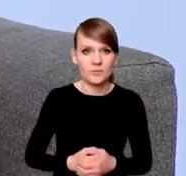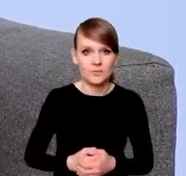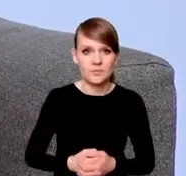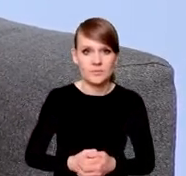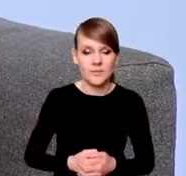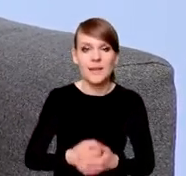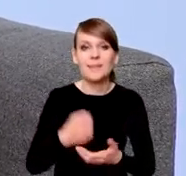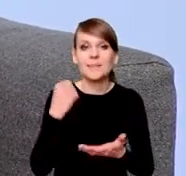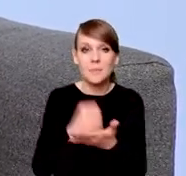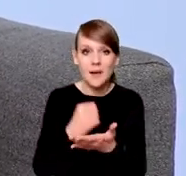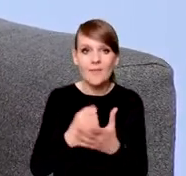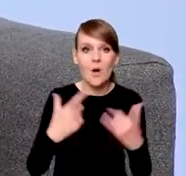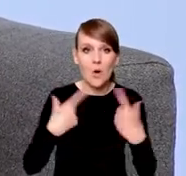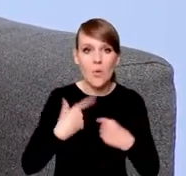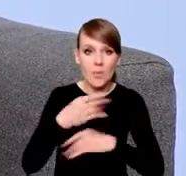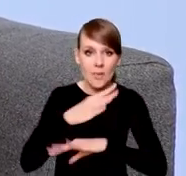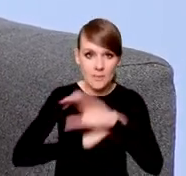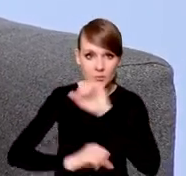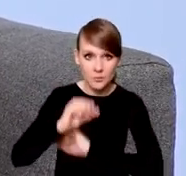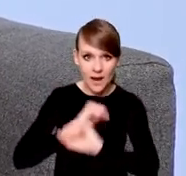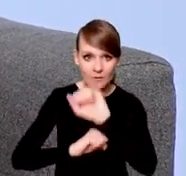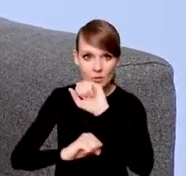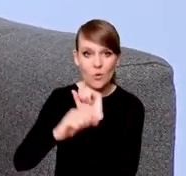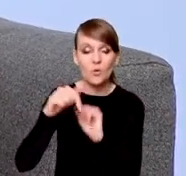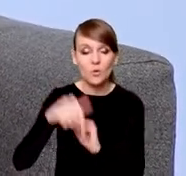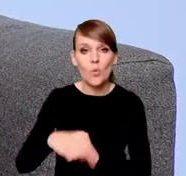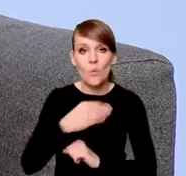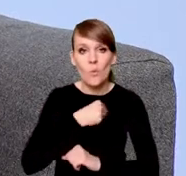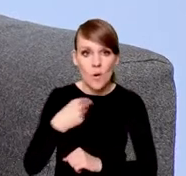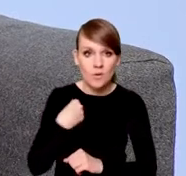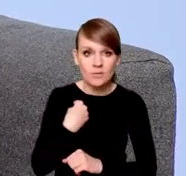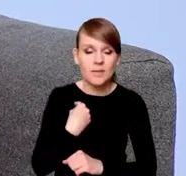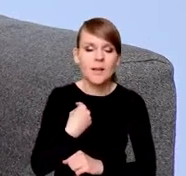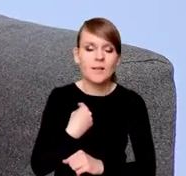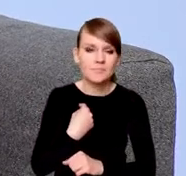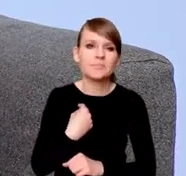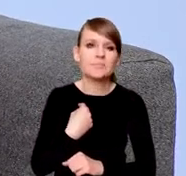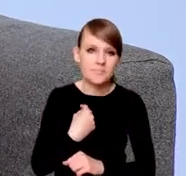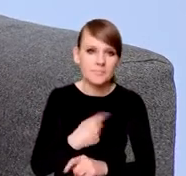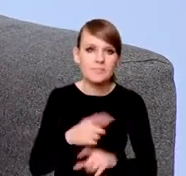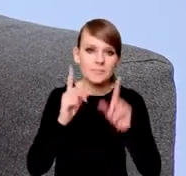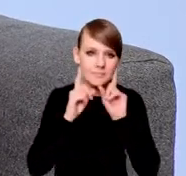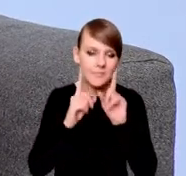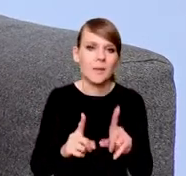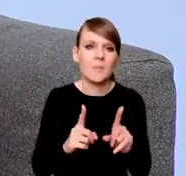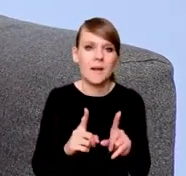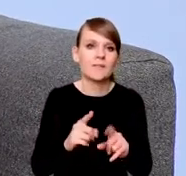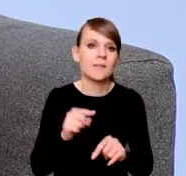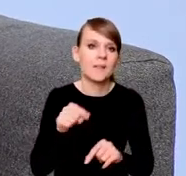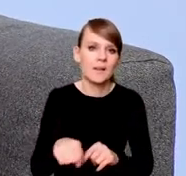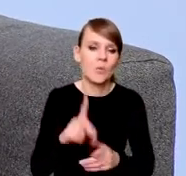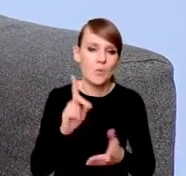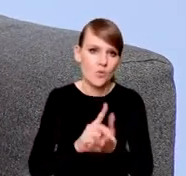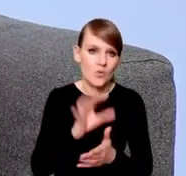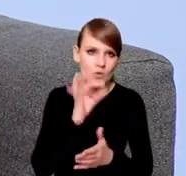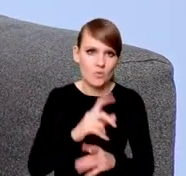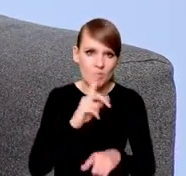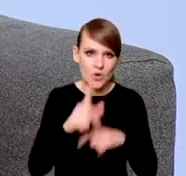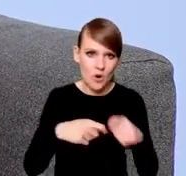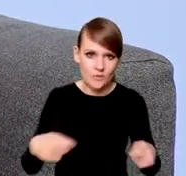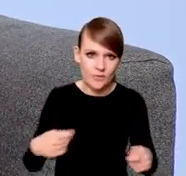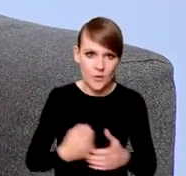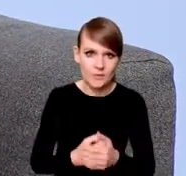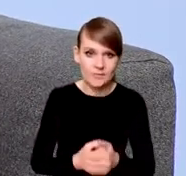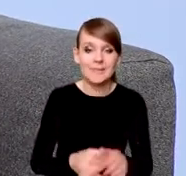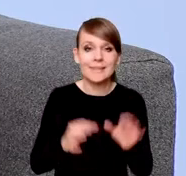kwestia osób z niepełnosprawnością w Polsce naprawdę dosyć dobrze została rozwiązana. W tej